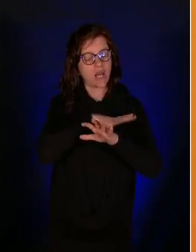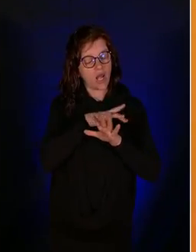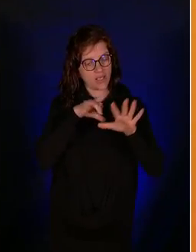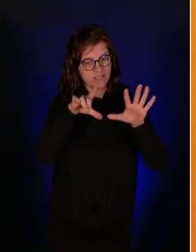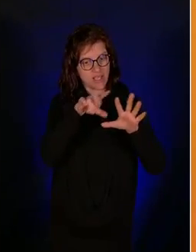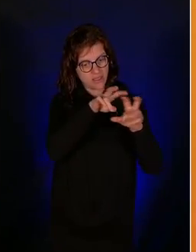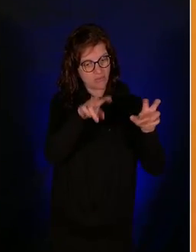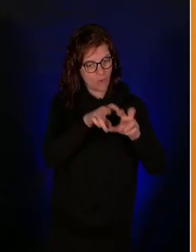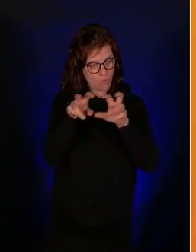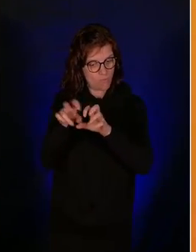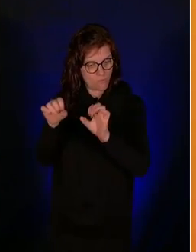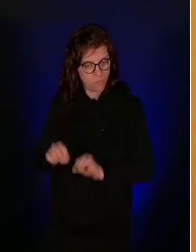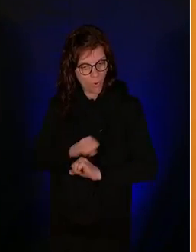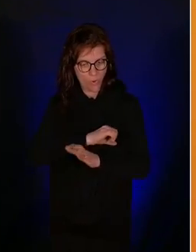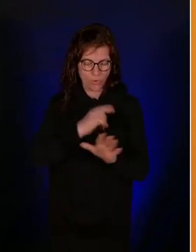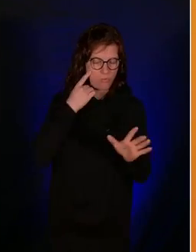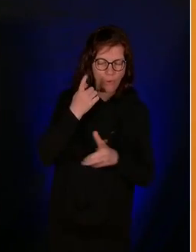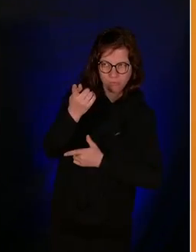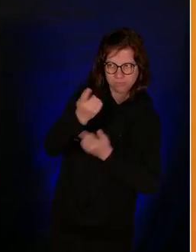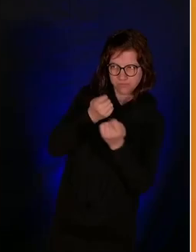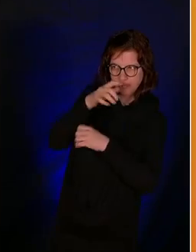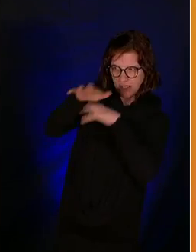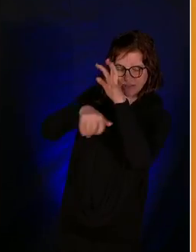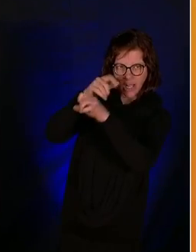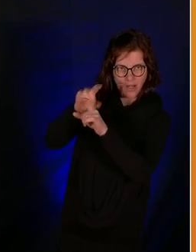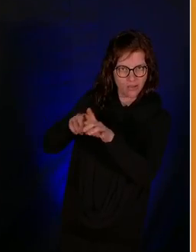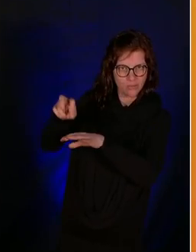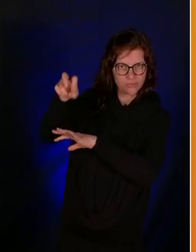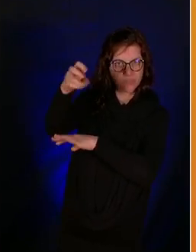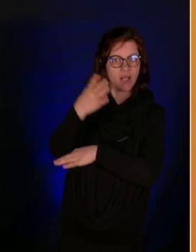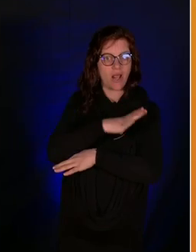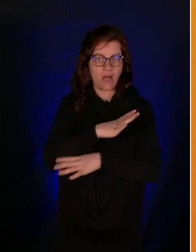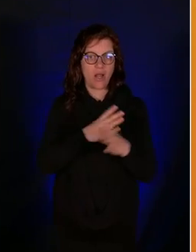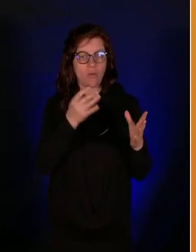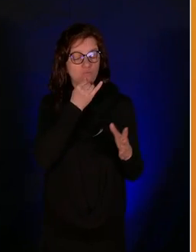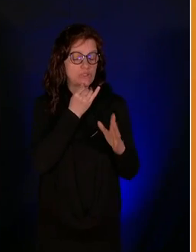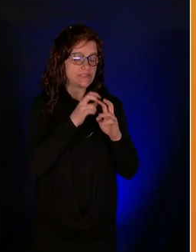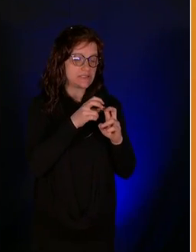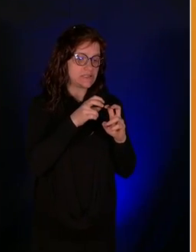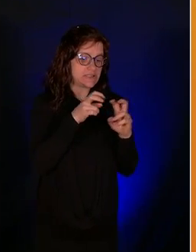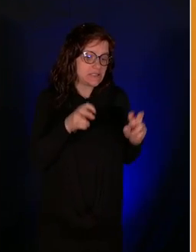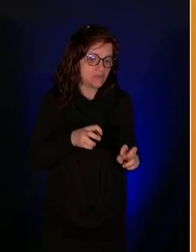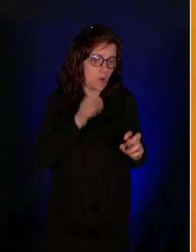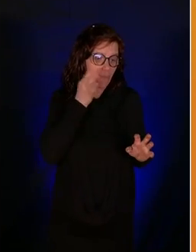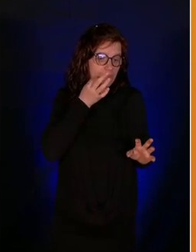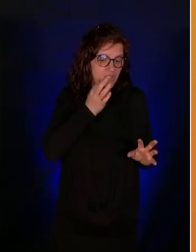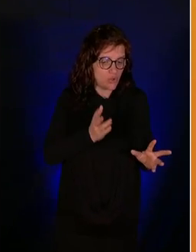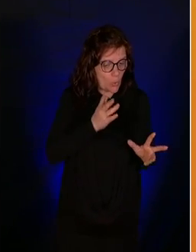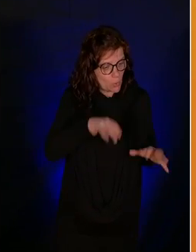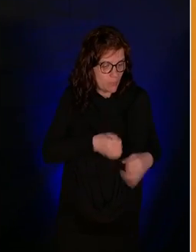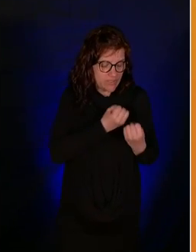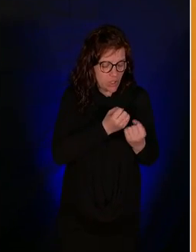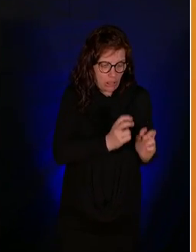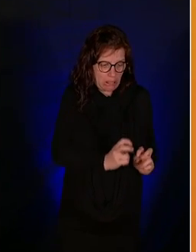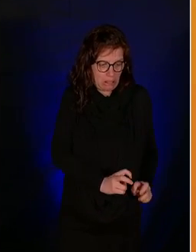encadrer l'escalade et nous sommes confrontés à l'apparition de nouveaux diplômes, des petits diplômes, avec de moins en moins de compétences